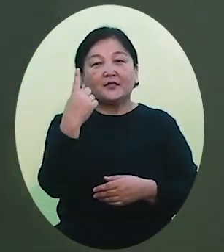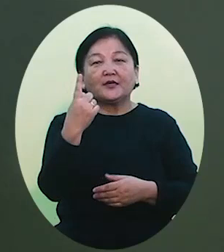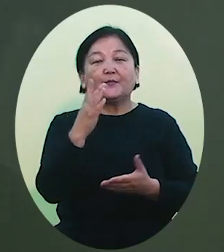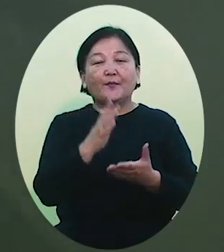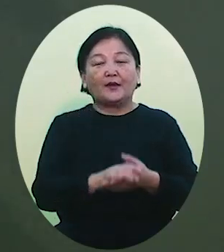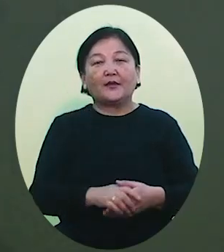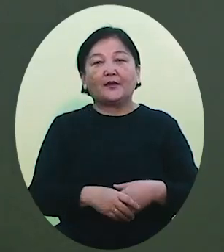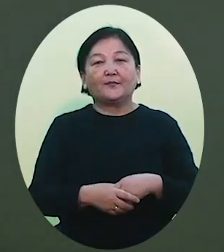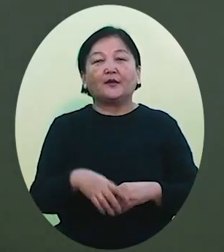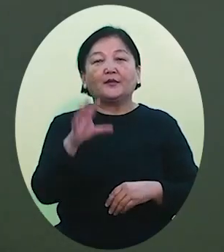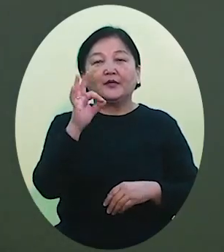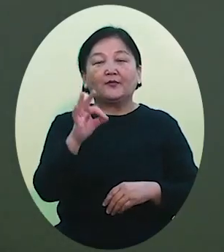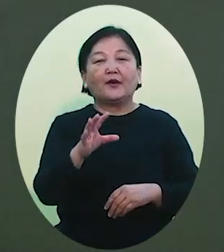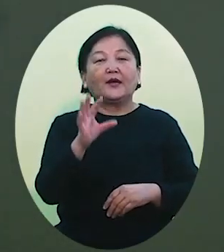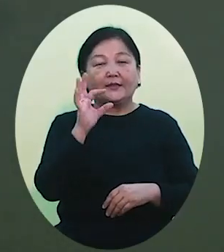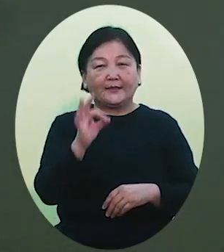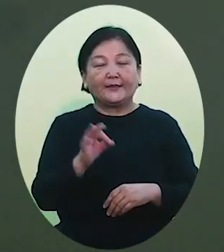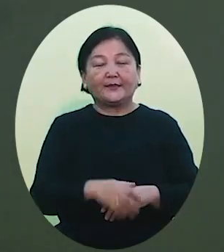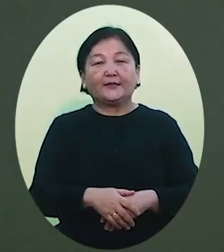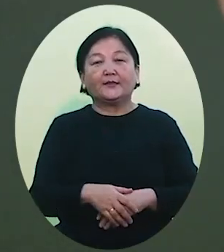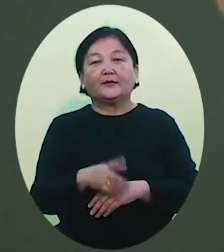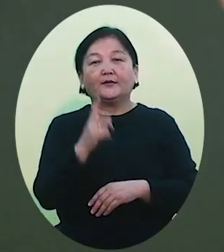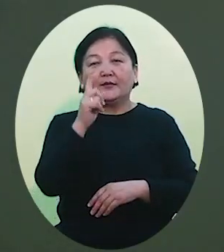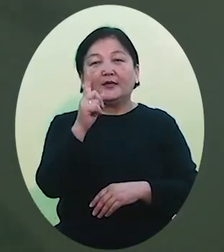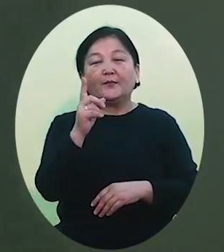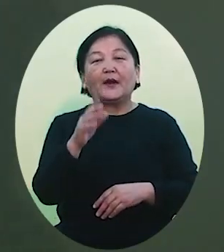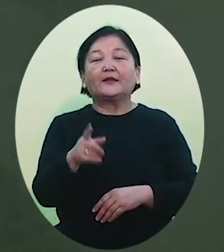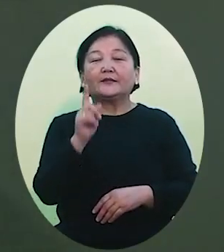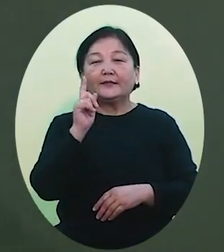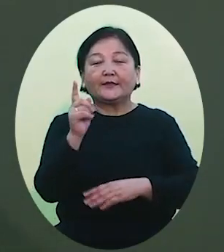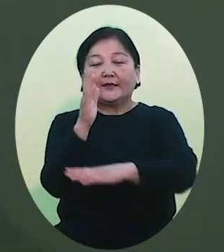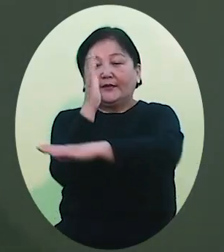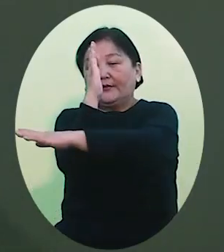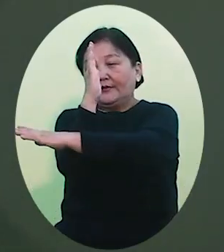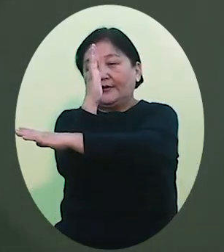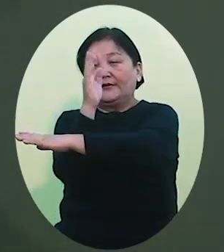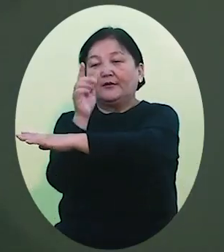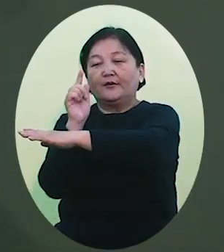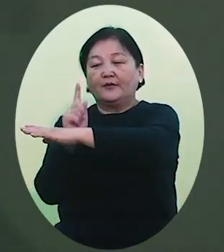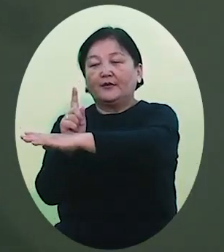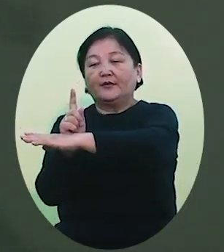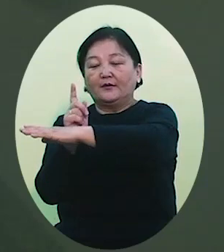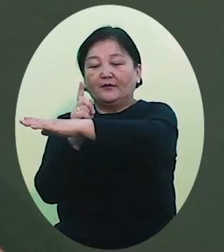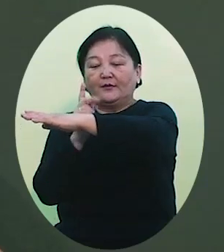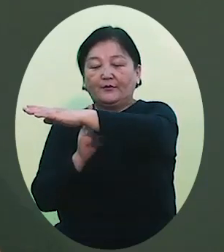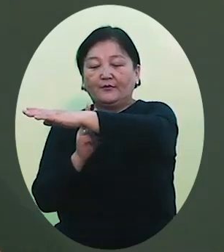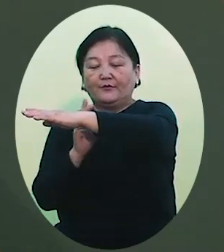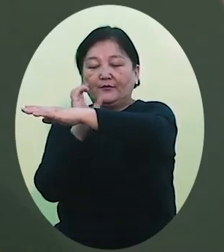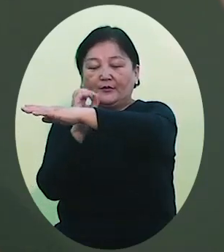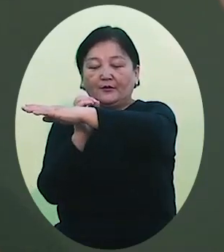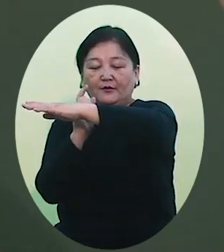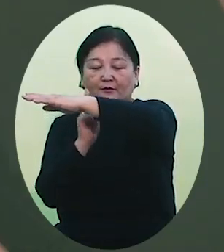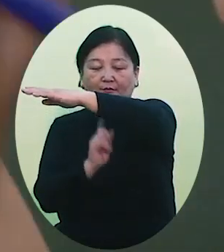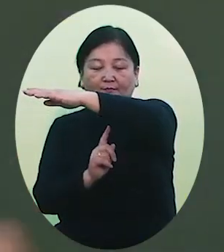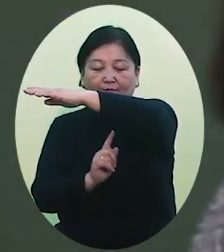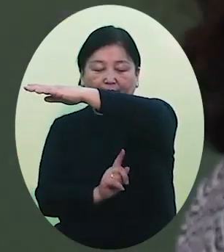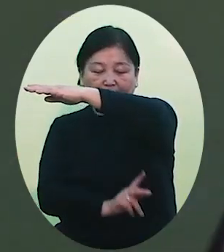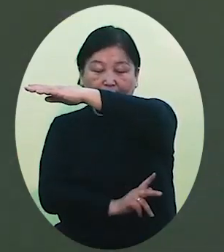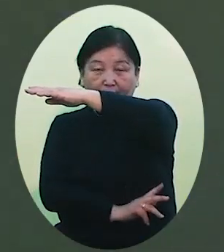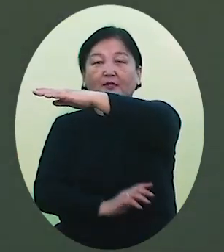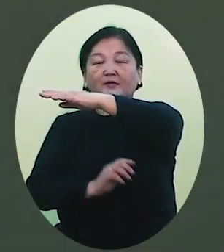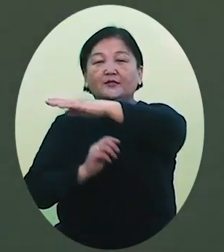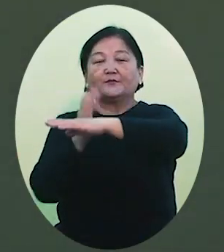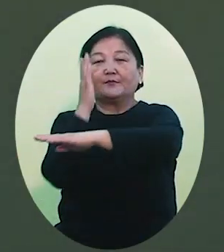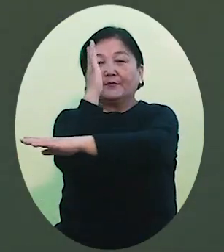тэг. 1 байхад 1. 2 байхад 2. За мөн